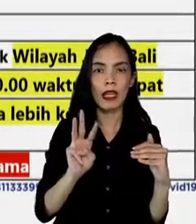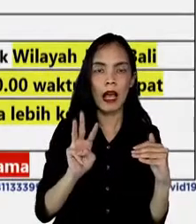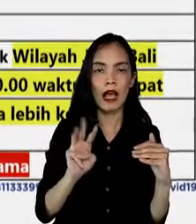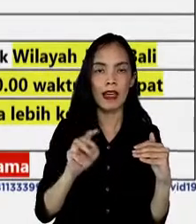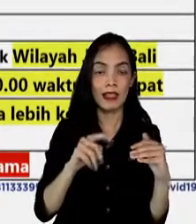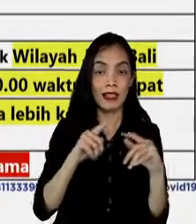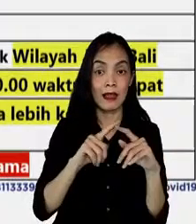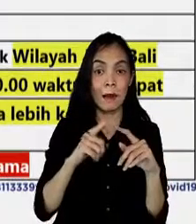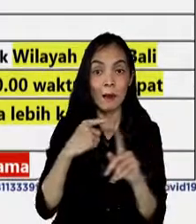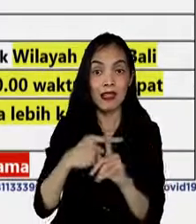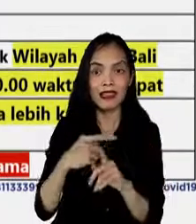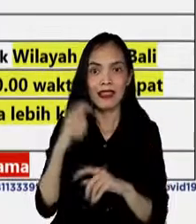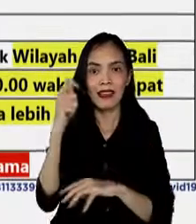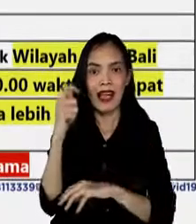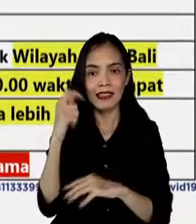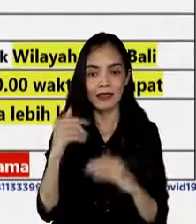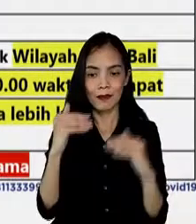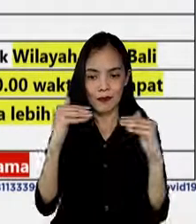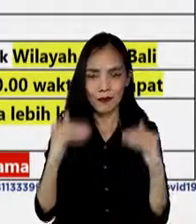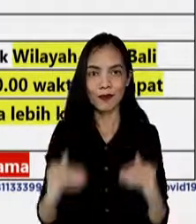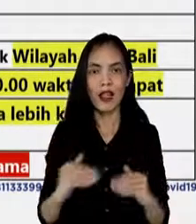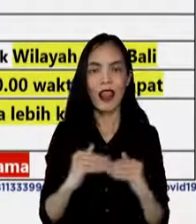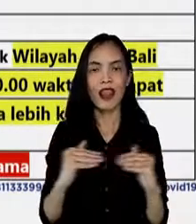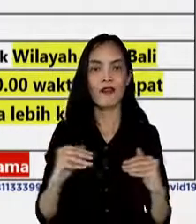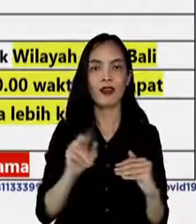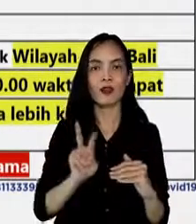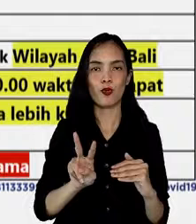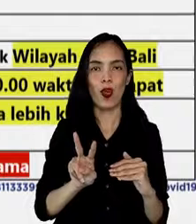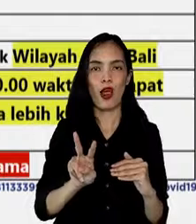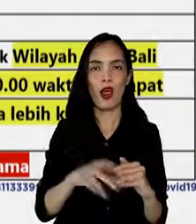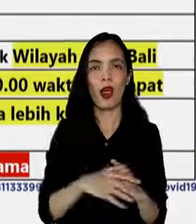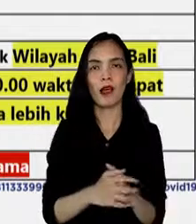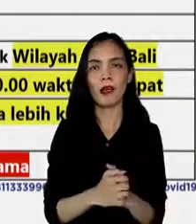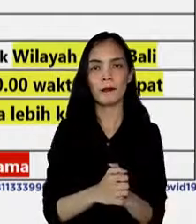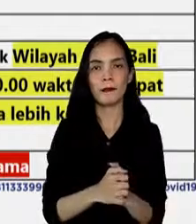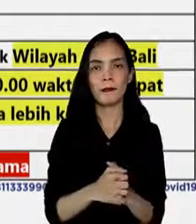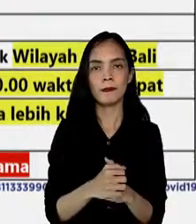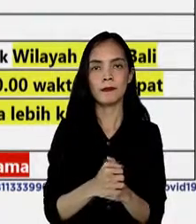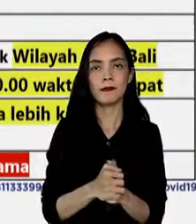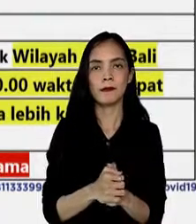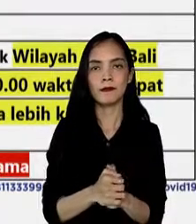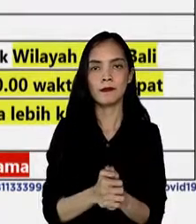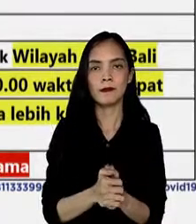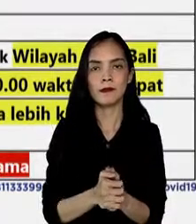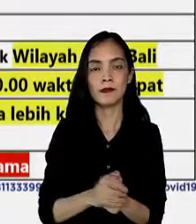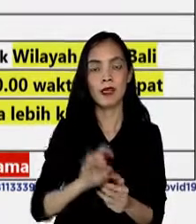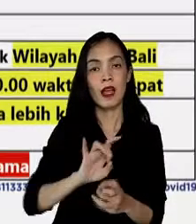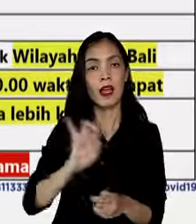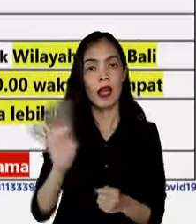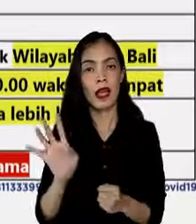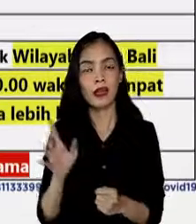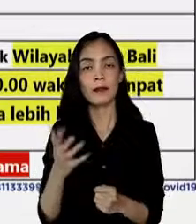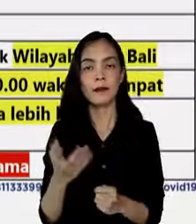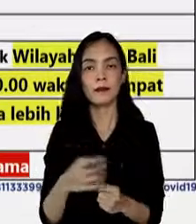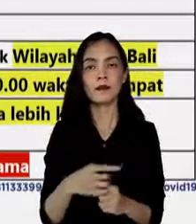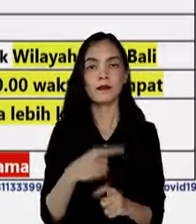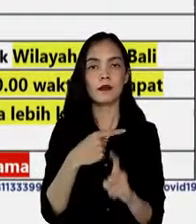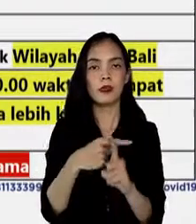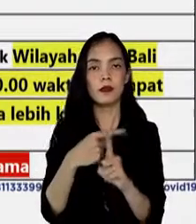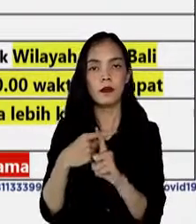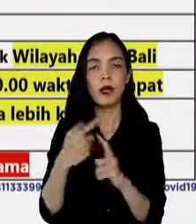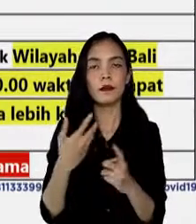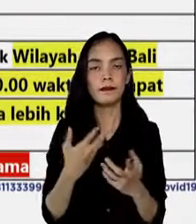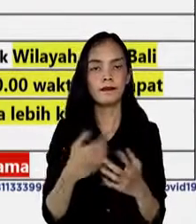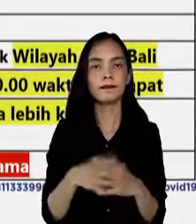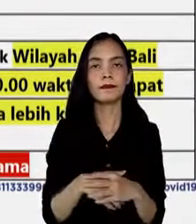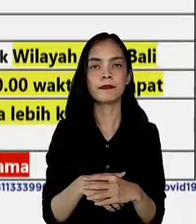di wilayah pulau Jawa Bali dengan level daerah selain 3 dan 4 Hai Selain itu Sebagai tambahan